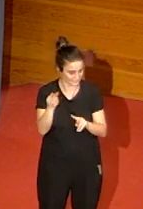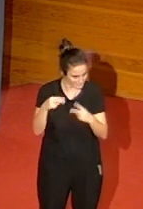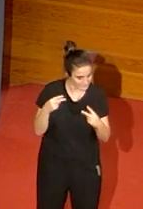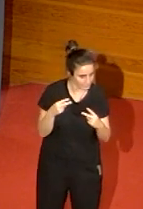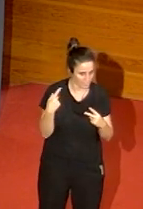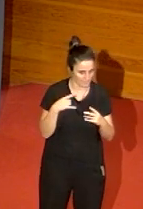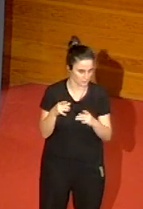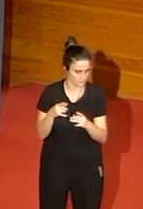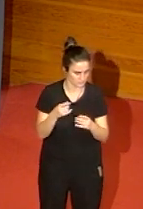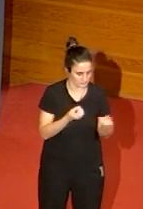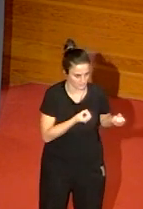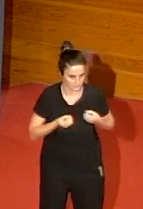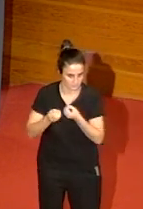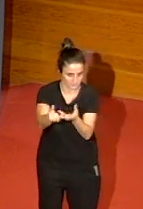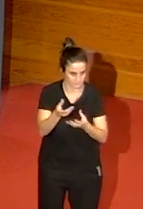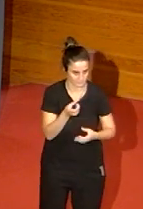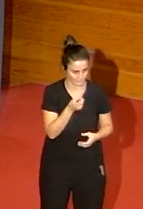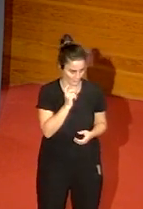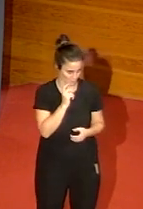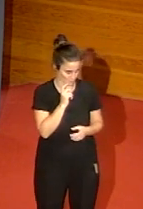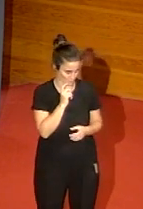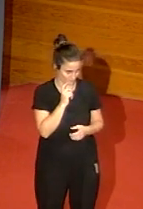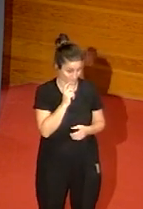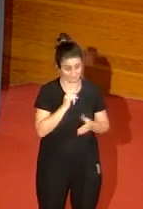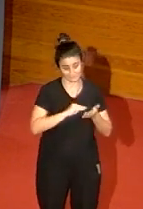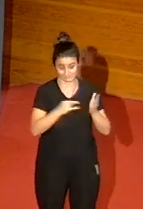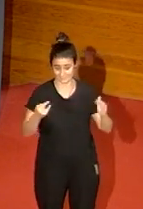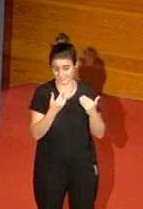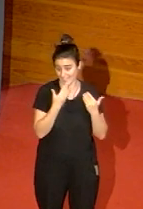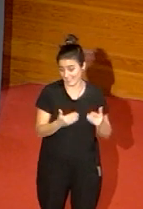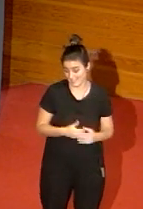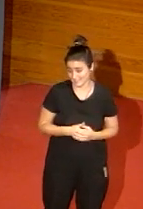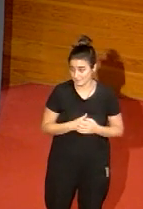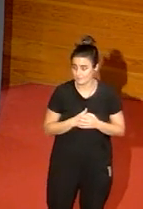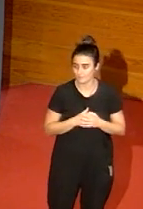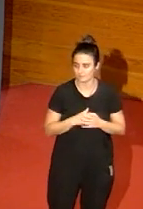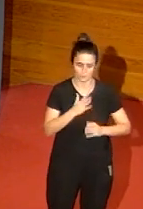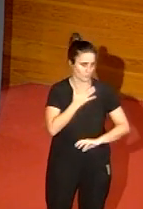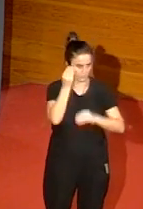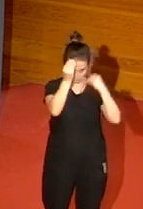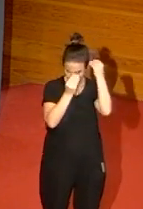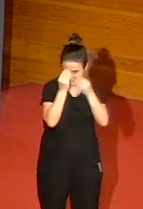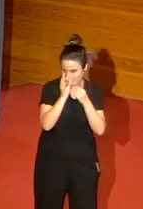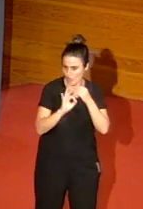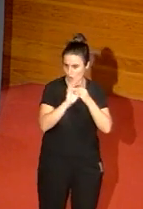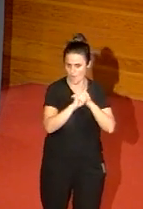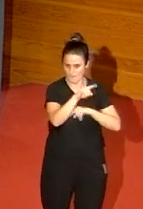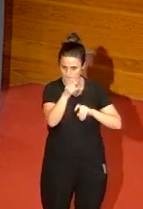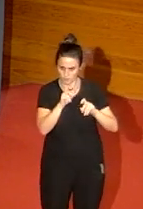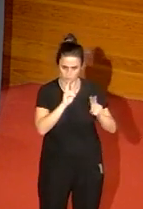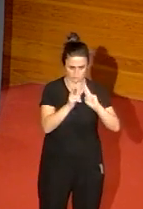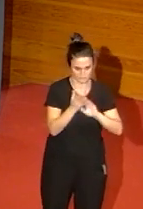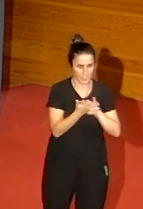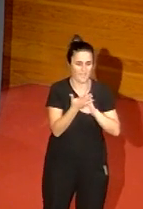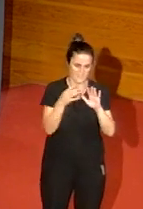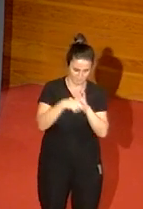ezinbestean teknologiak horretara garamatza, ez? Beraz, bueno, hor dago, hausnarketa hori gero, galdera erantzunetan nahi duzu hortaz ere hitz